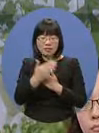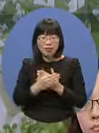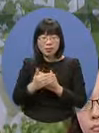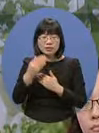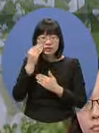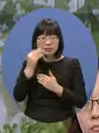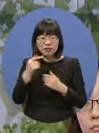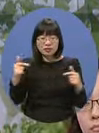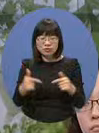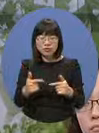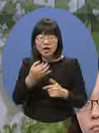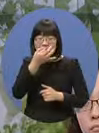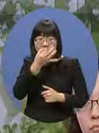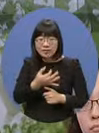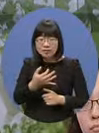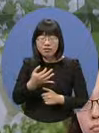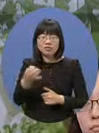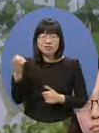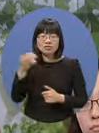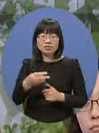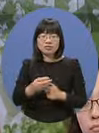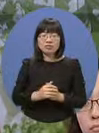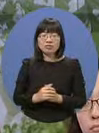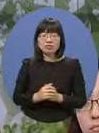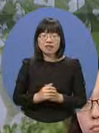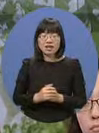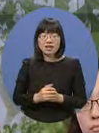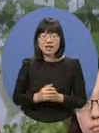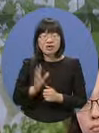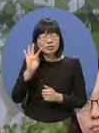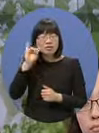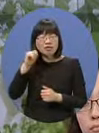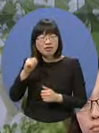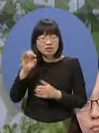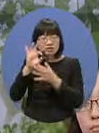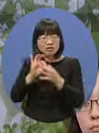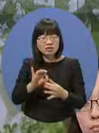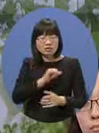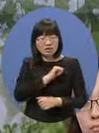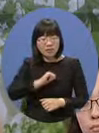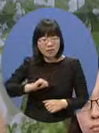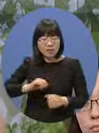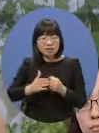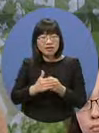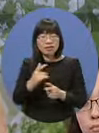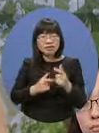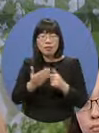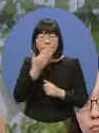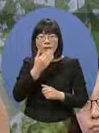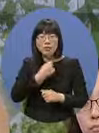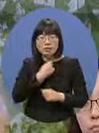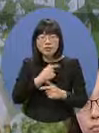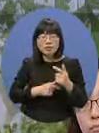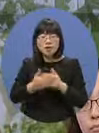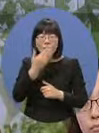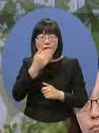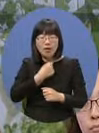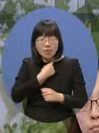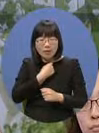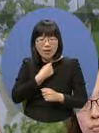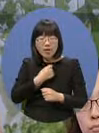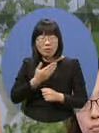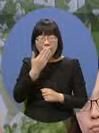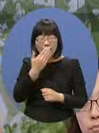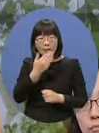것도 힘들어지고 그리고 언젠가는 계속 참다 보면 더 먹고 싶어지고 더 먹고 싶어지고 이게